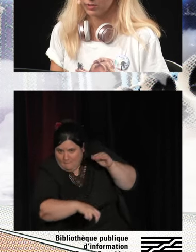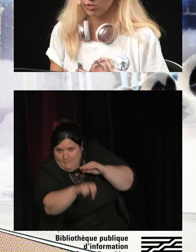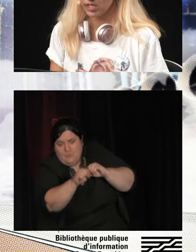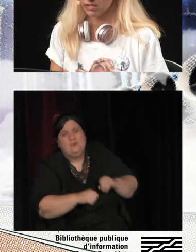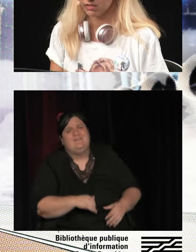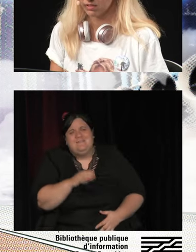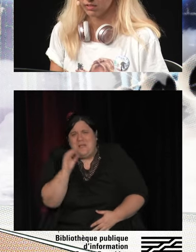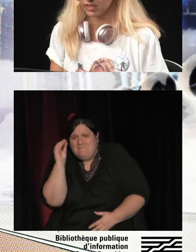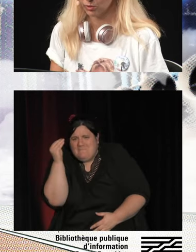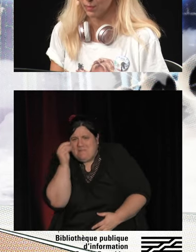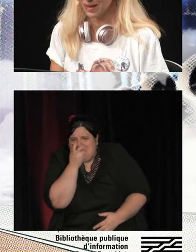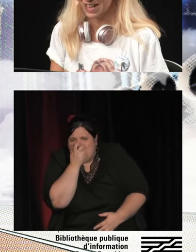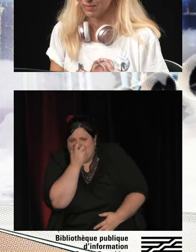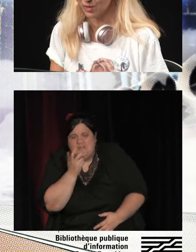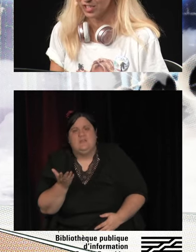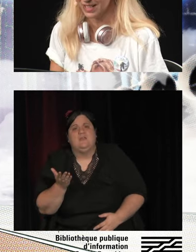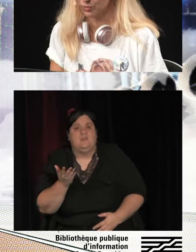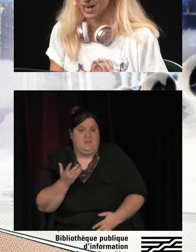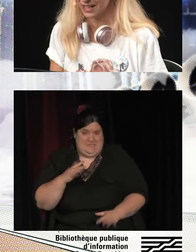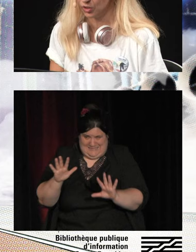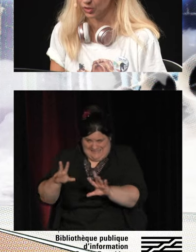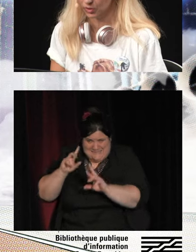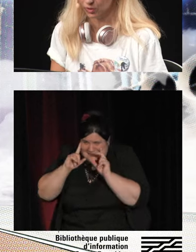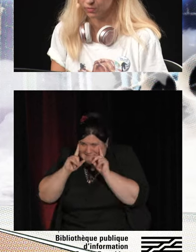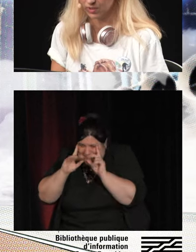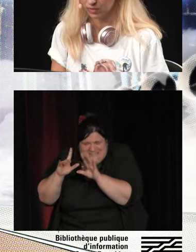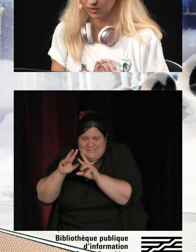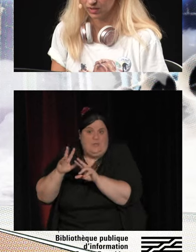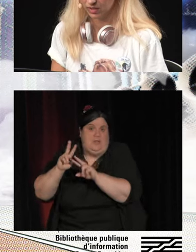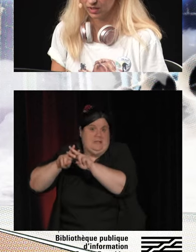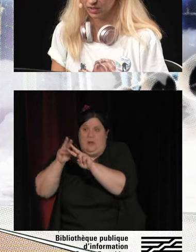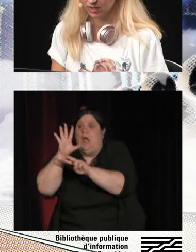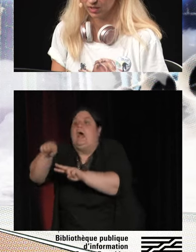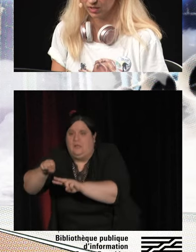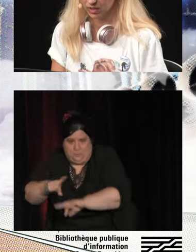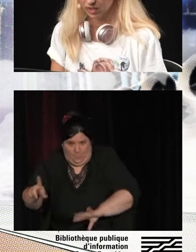Petit bébé Yoshi qui ne doit pas manger l'étoile. Non, non, non. Pff, c'est bon.